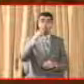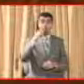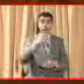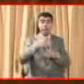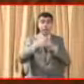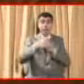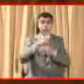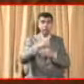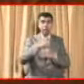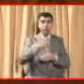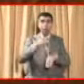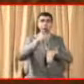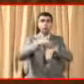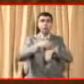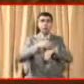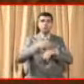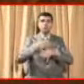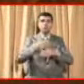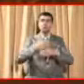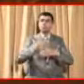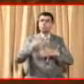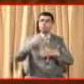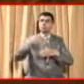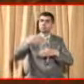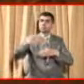كبير من الحكومة،